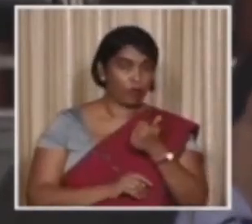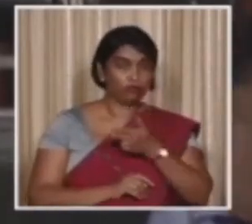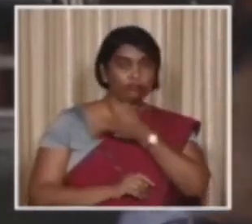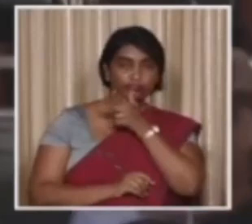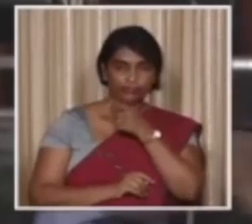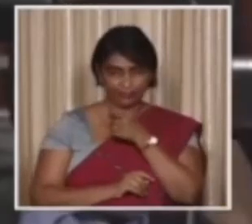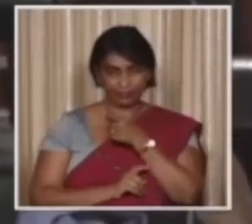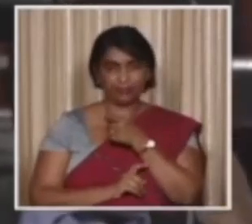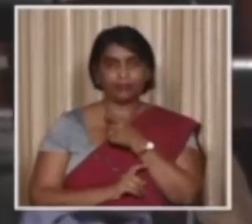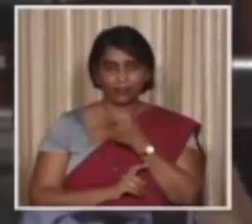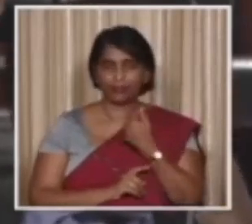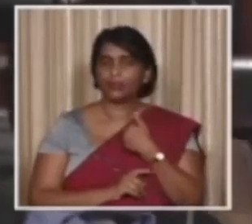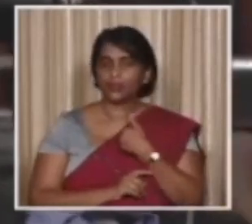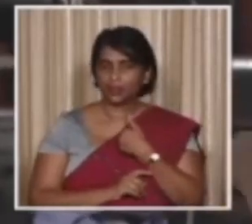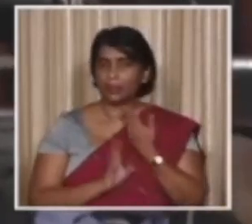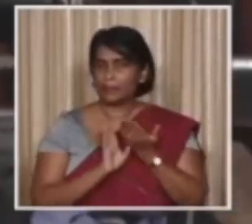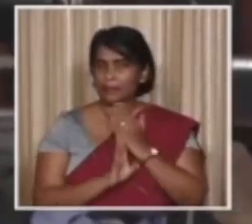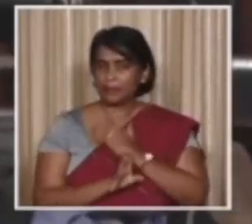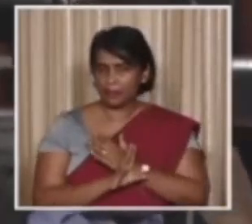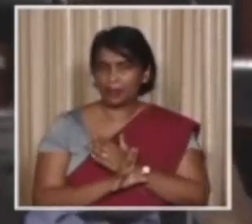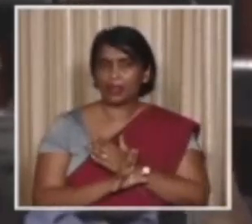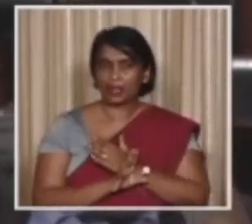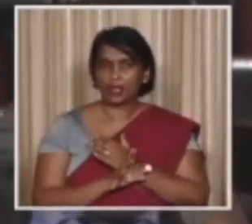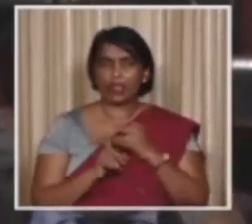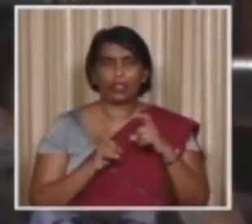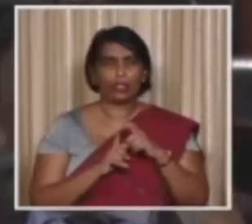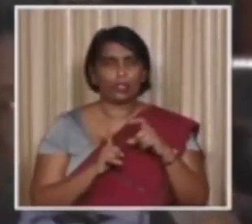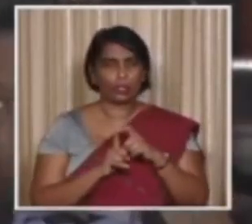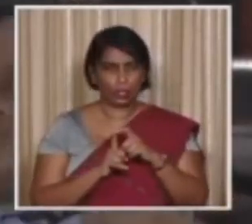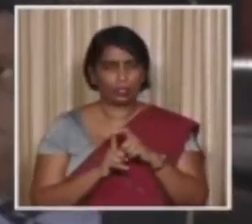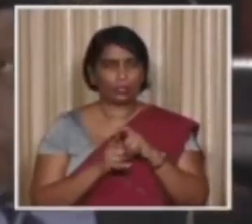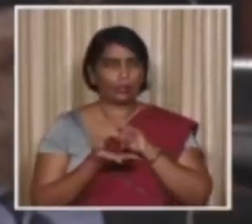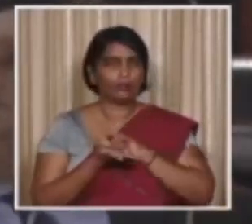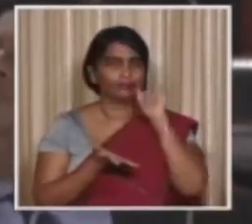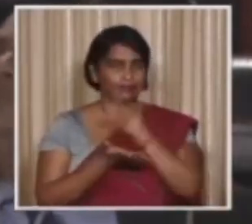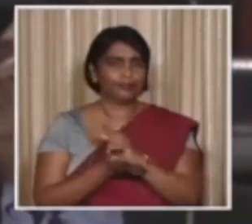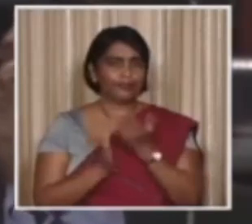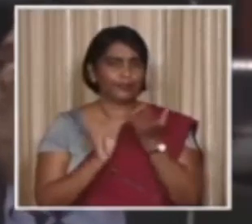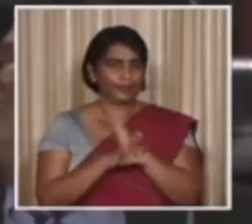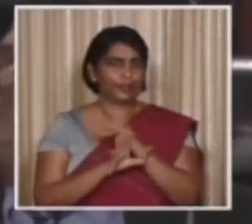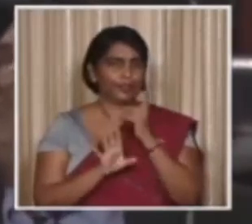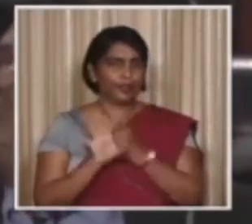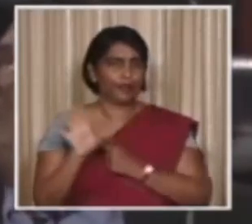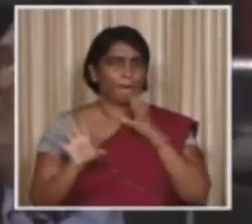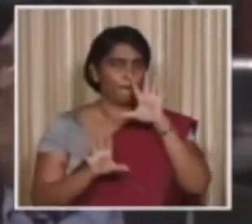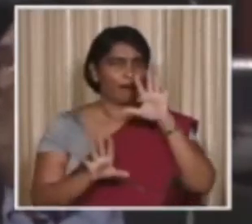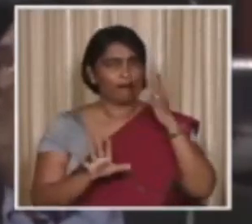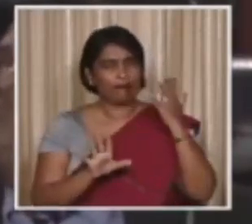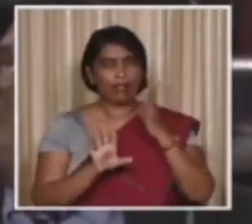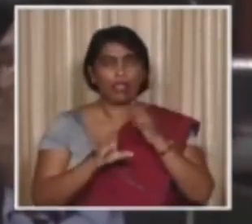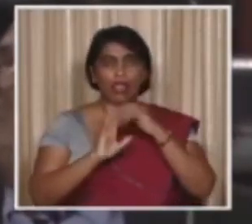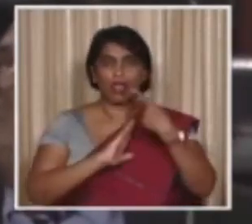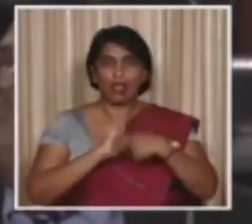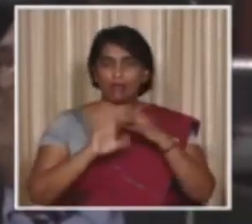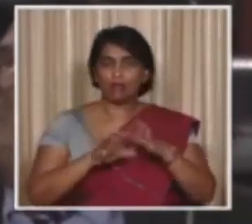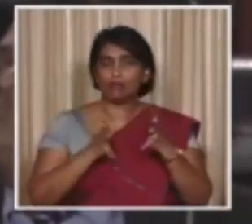හැටියට. මම මේ පහුගිය දවසක ඒ ඩෝහා එයාපෝට් එකට ගිය වෙලාවේ පහුගිය කාලේ මිට අවුරුදු 5කට ඉස්සෙල්ලා අපේ ලාංකීය දරුවෝ